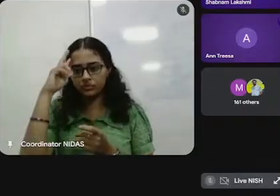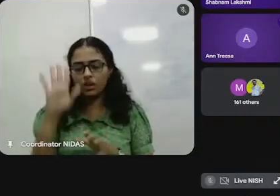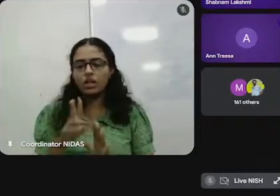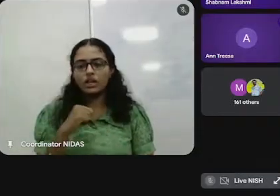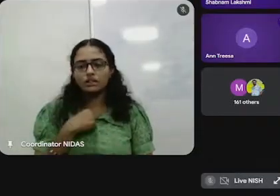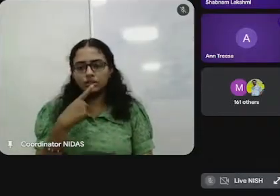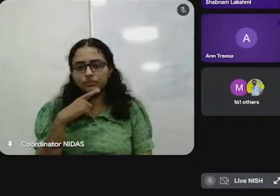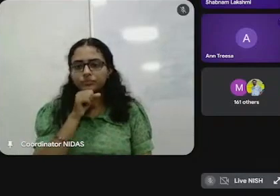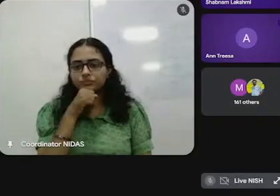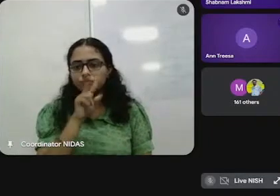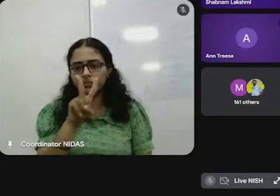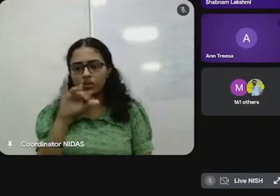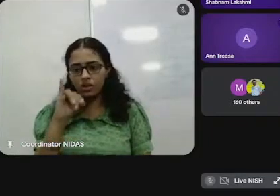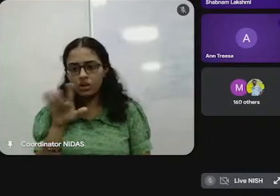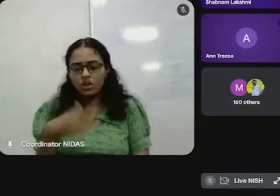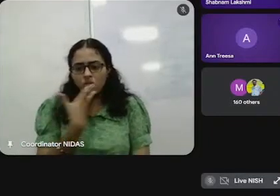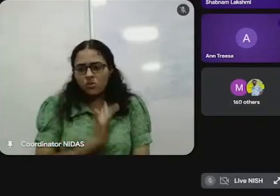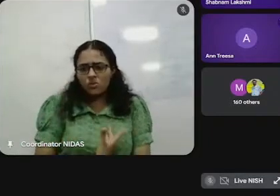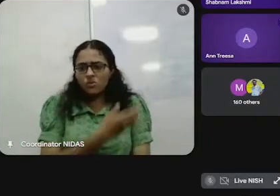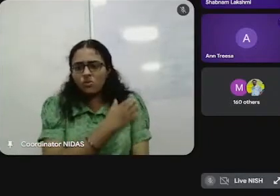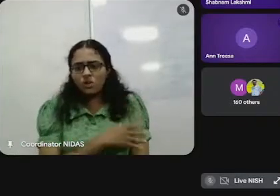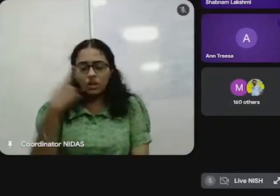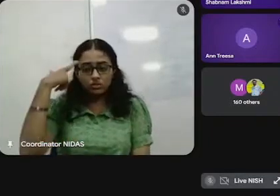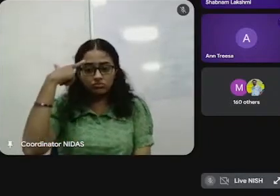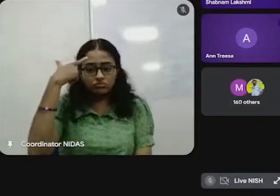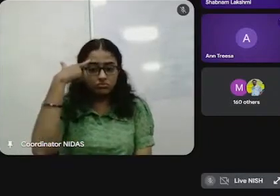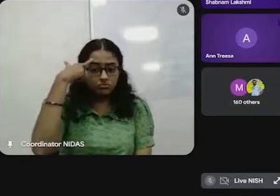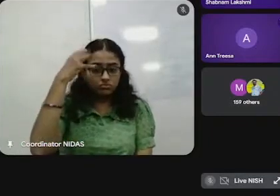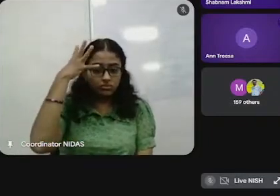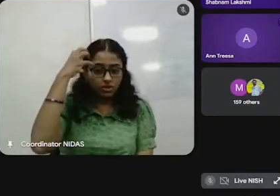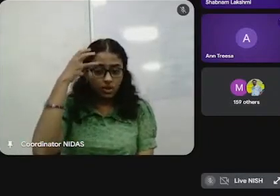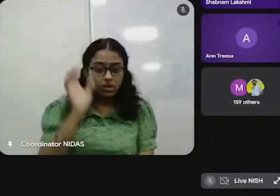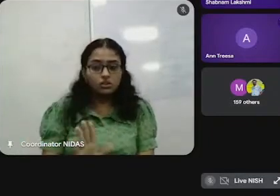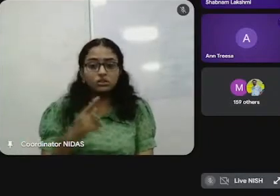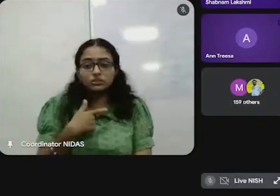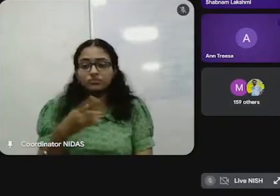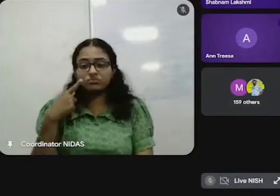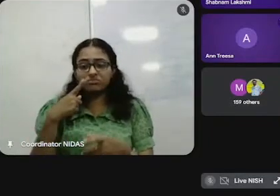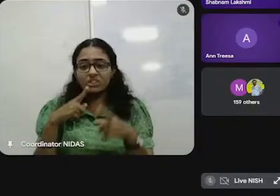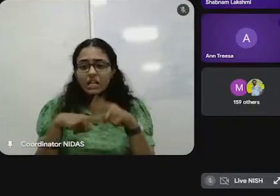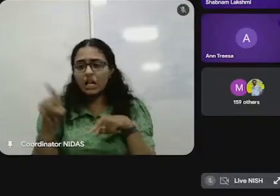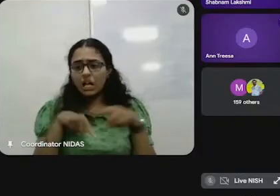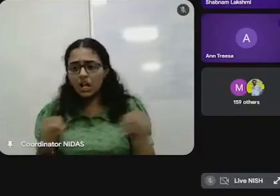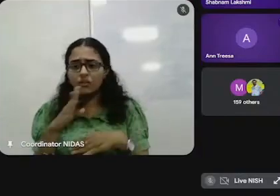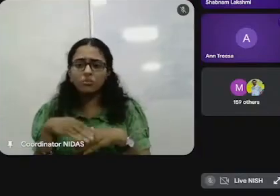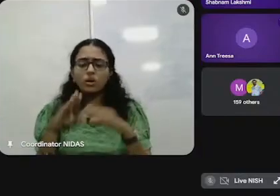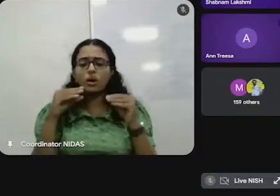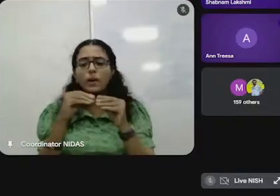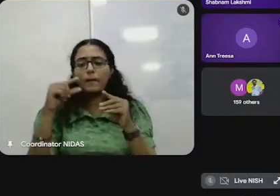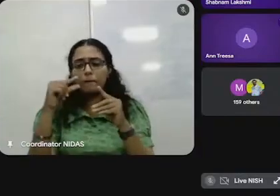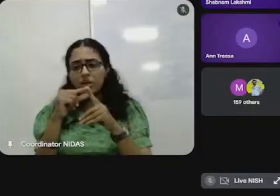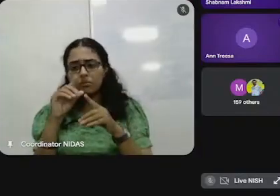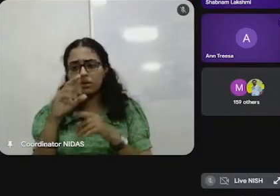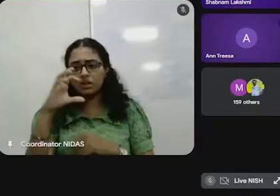26 വയസ്സായിട്ടുള്ള ഒരു വ്യക്തിക്ക് ഇടയ്ക്കിടയ്ക്ക് ഒരു ഭാഗത്ത് മാത്രമായി ഹെഡ് ഏക്ക് വരുന്നുണ്ട്. ചെറിയ ട്രാവൽ പോലും ഹെഡ് ഏക്കിന് കാരണമാകുന്നുണ്ട്. BP